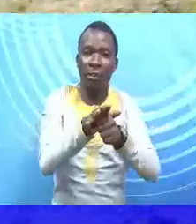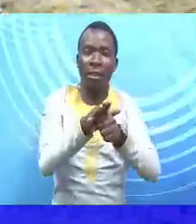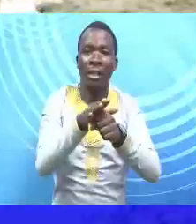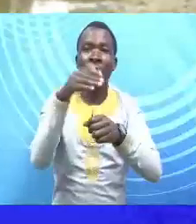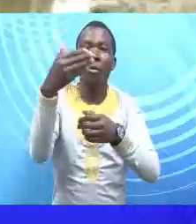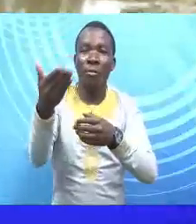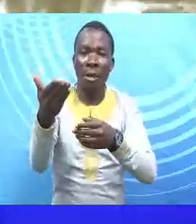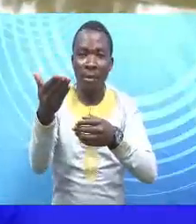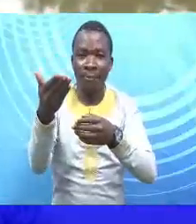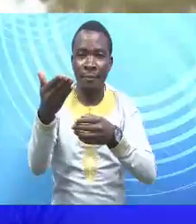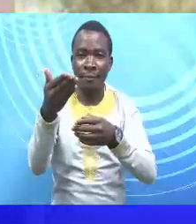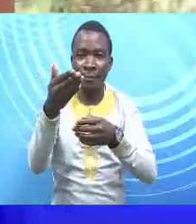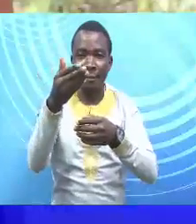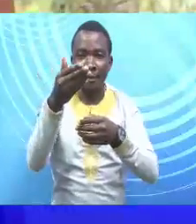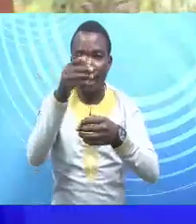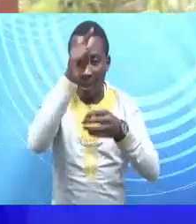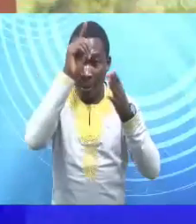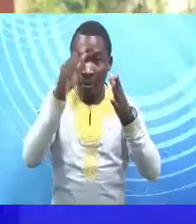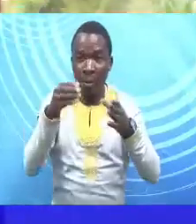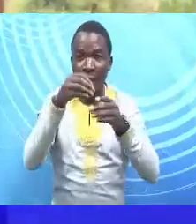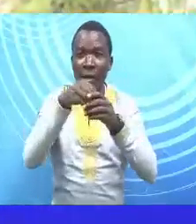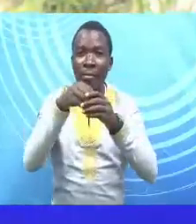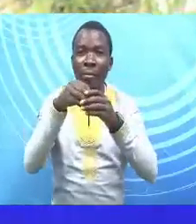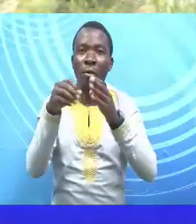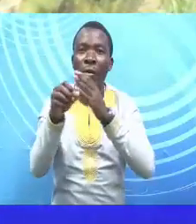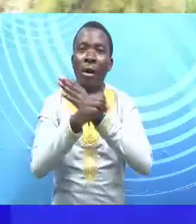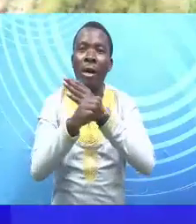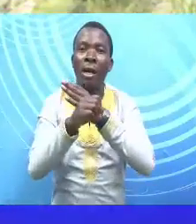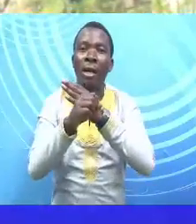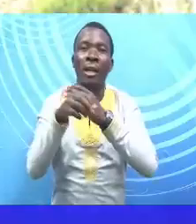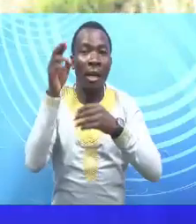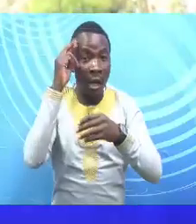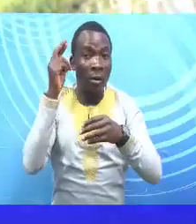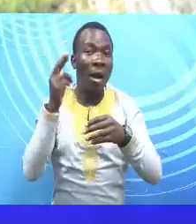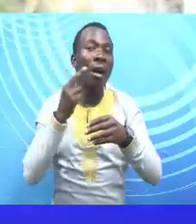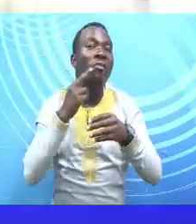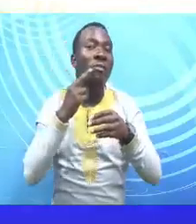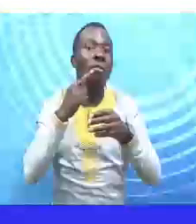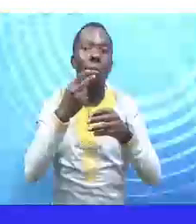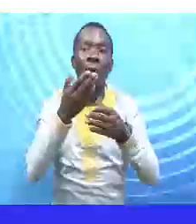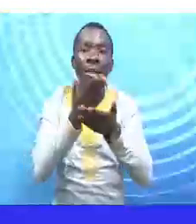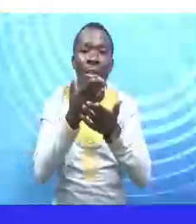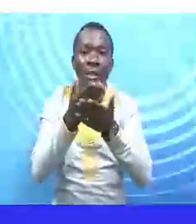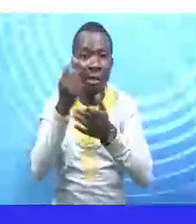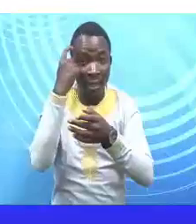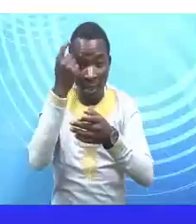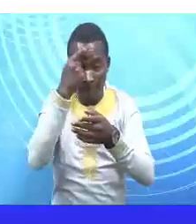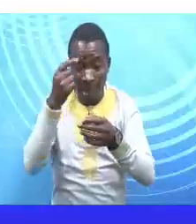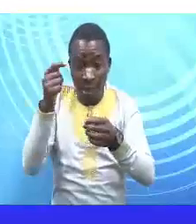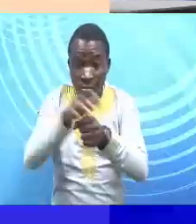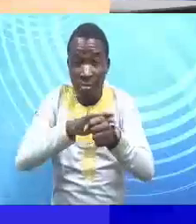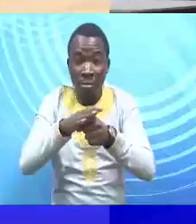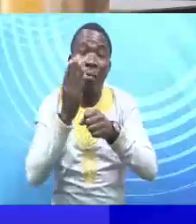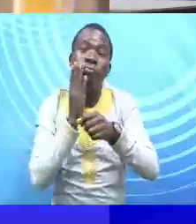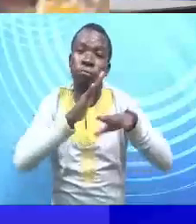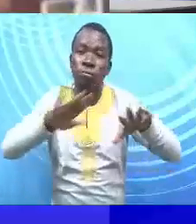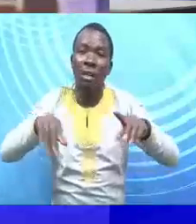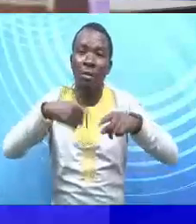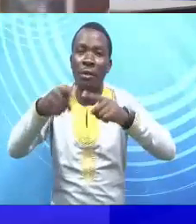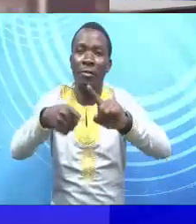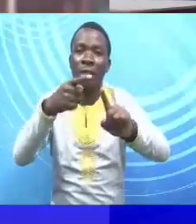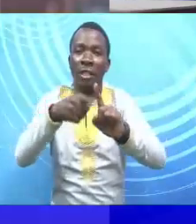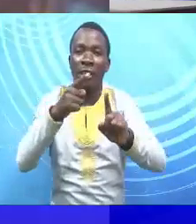Naho abatuye mu kagari ka Buhoro barasaba ubuyobozi bw'akarere ka Ruhango gusiba ikidendezi kirekire gikomeje guhitana ubuzima bwa benshi.